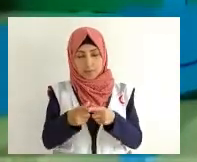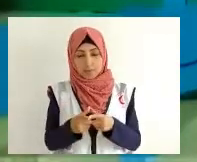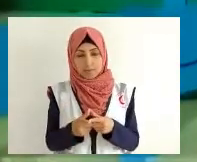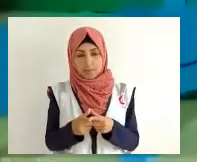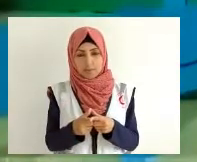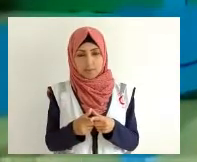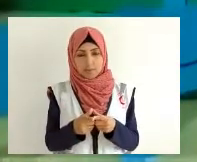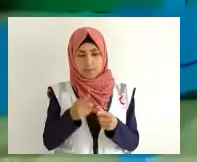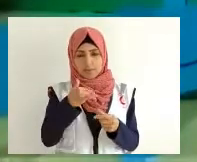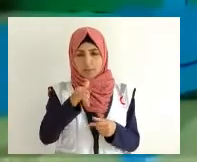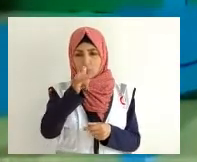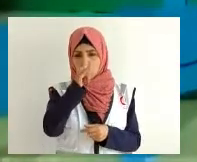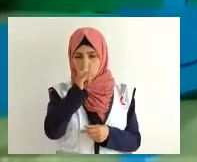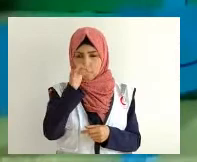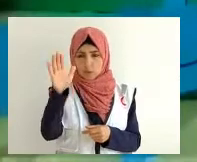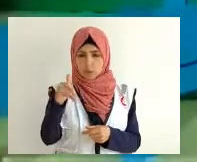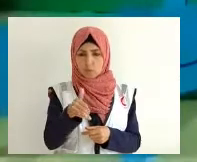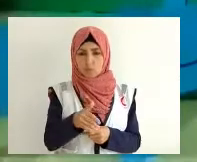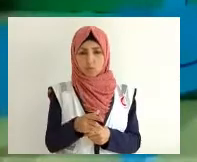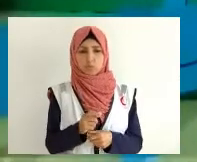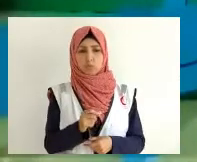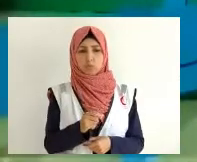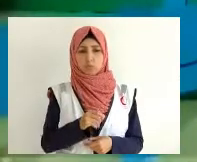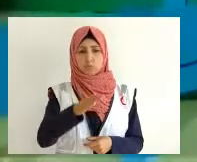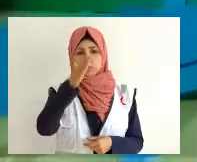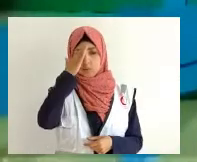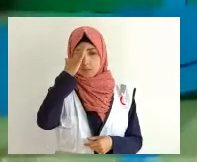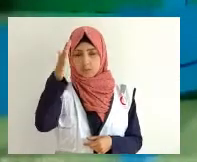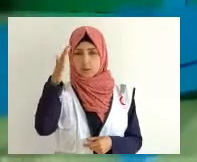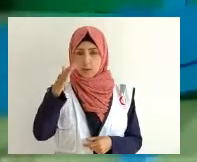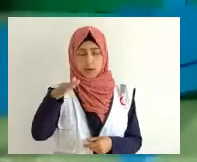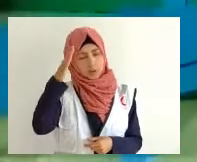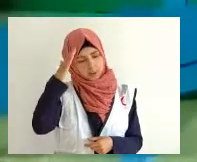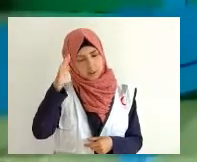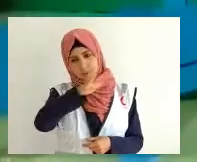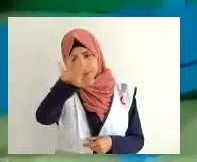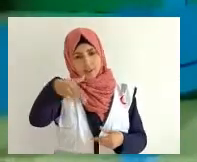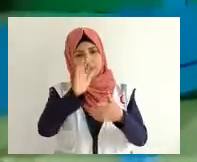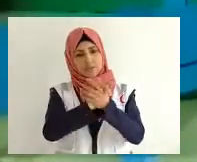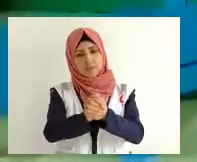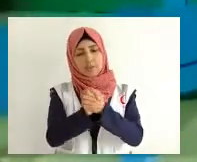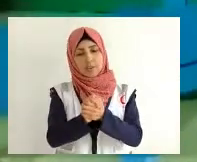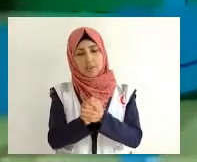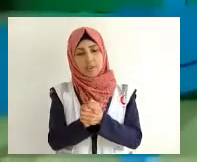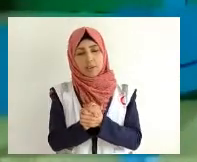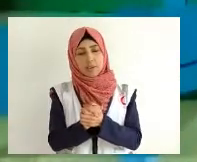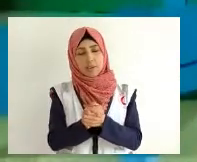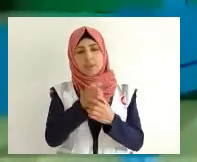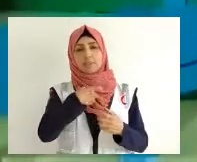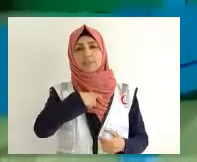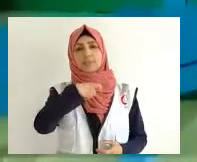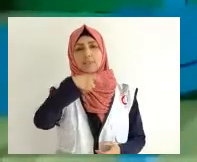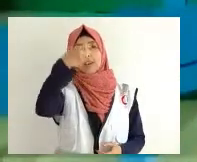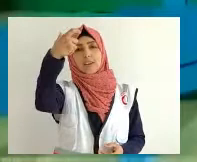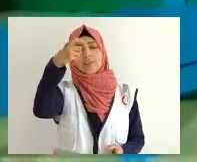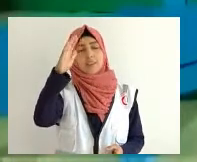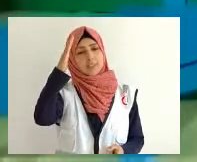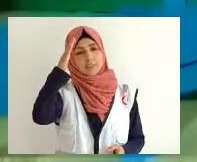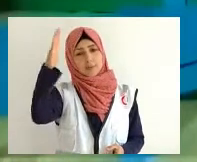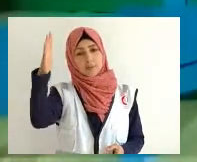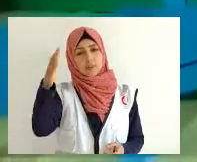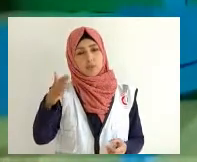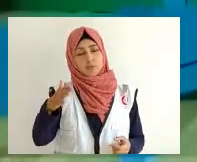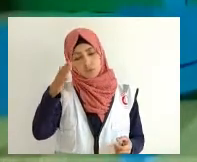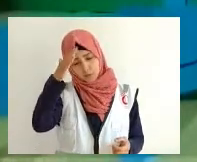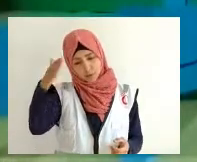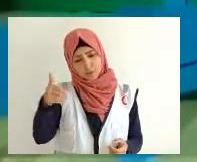حكى وحيد القرن: صباح الخير يا أصحابي. ردت الزرافة: صباح النور